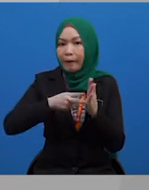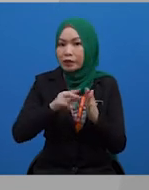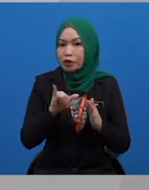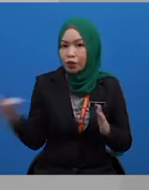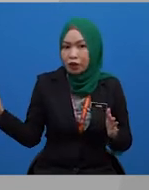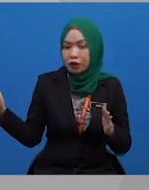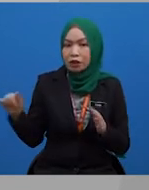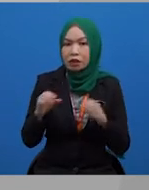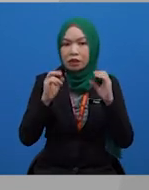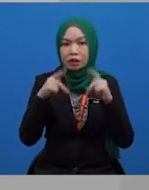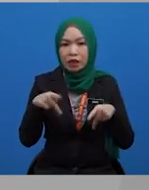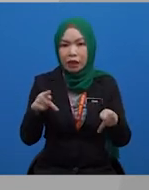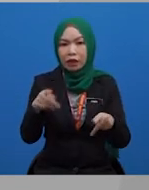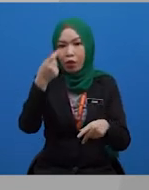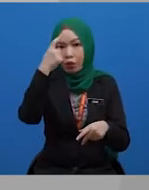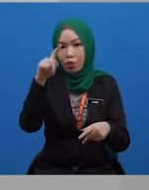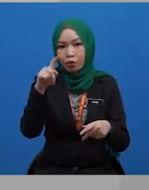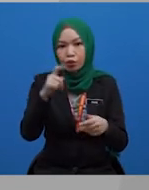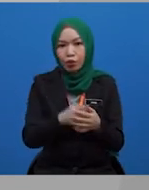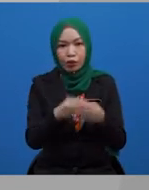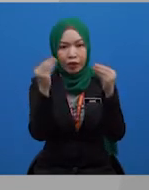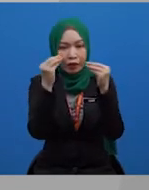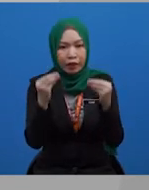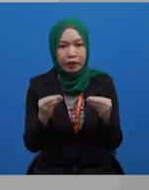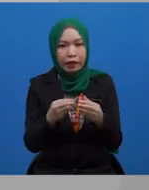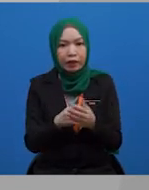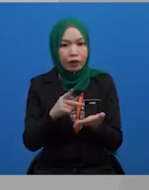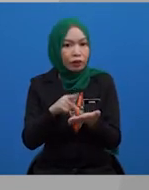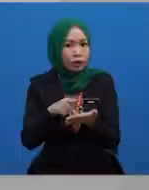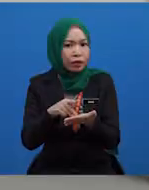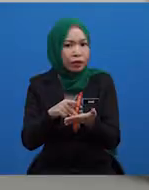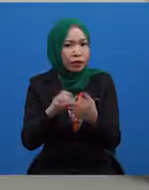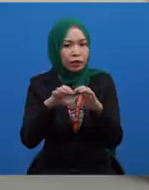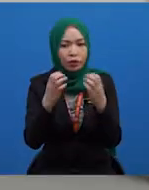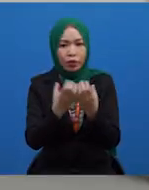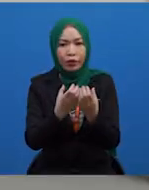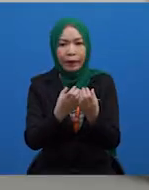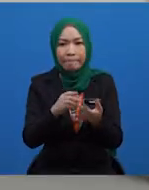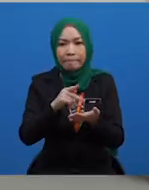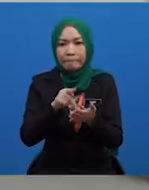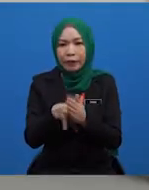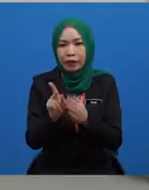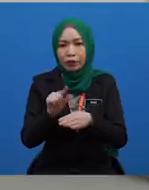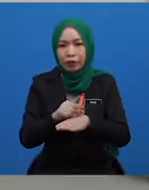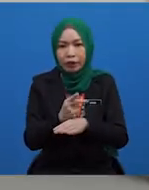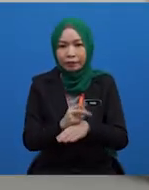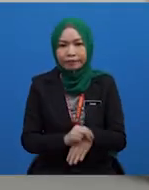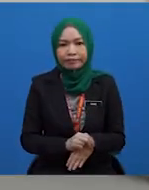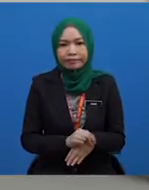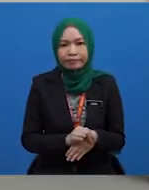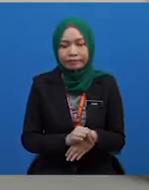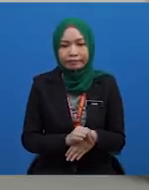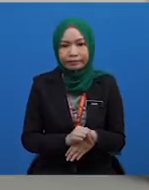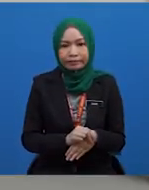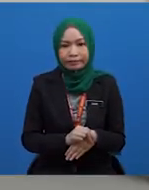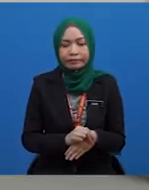yang disasarkan mengikut asas segmentasi yang dipilih oleh pemasar tersebut. Terdahulu, anda telah mempelajari apa